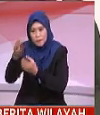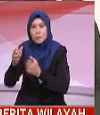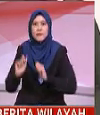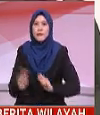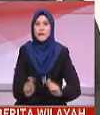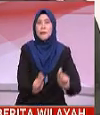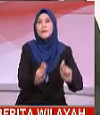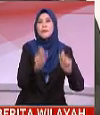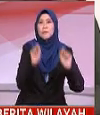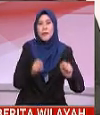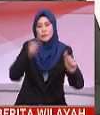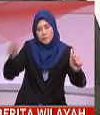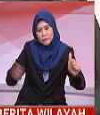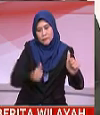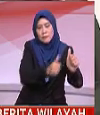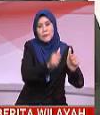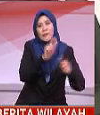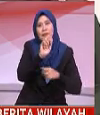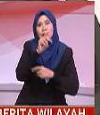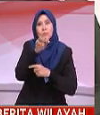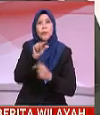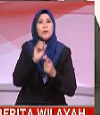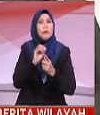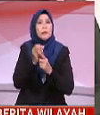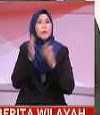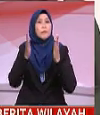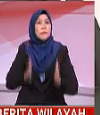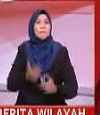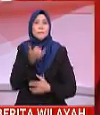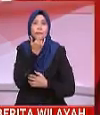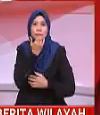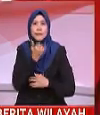tindakan bagi memburu tekong atau pesalah.